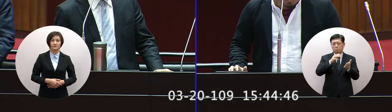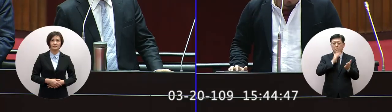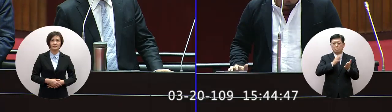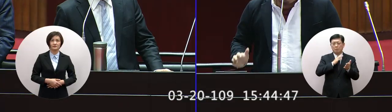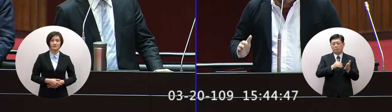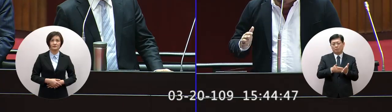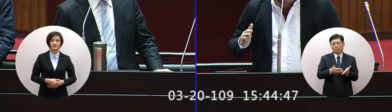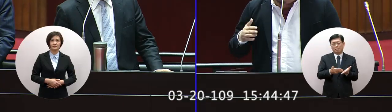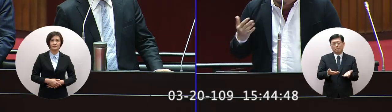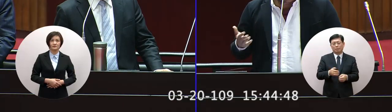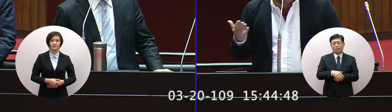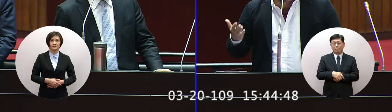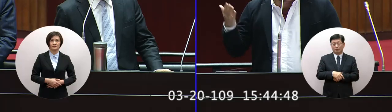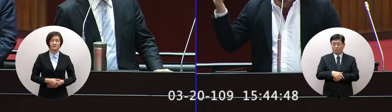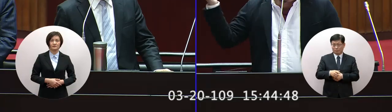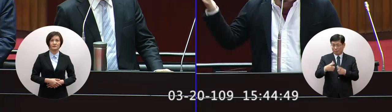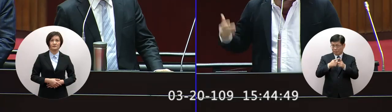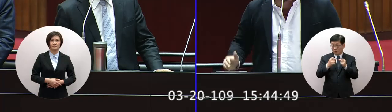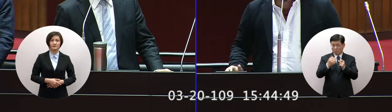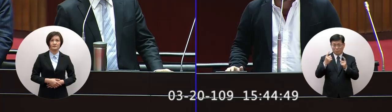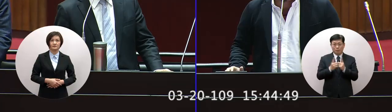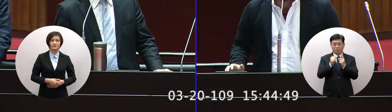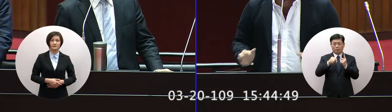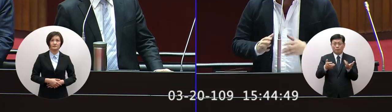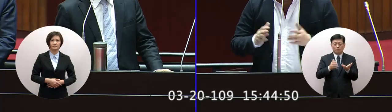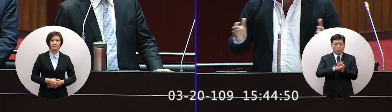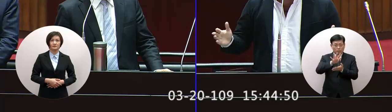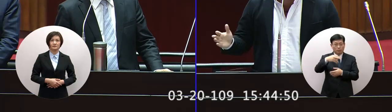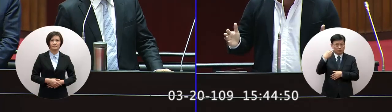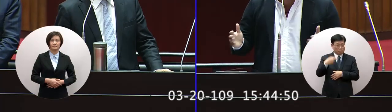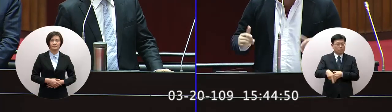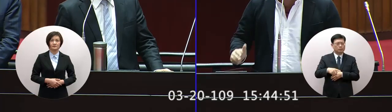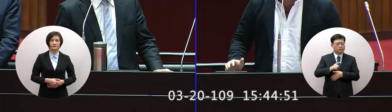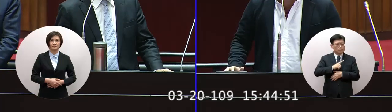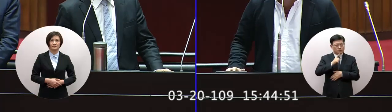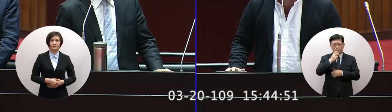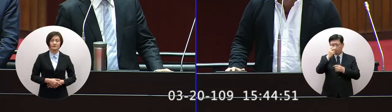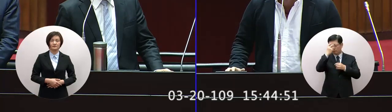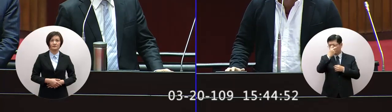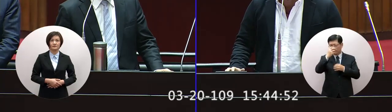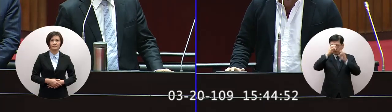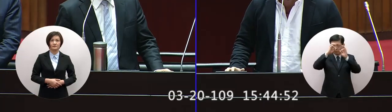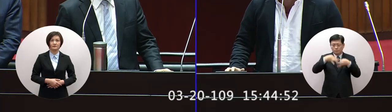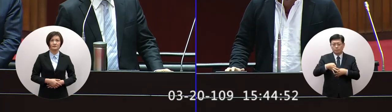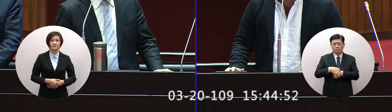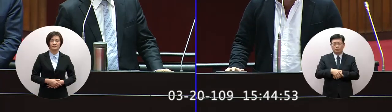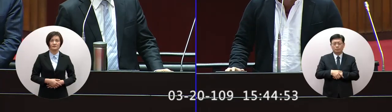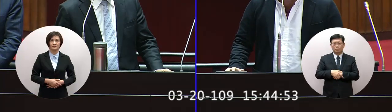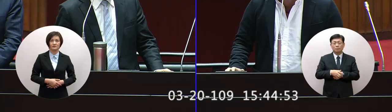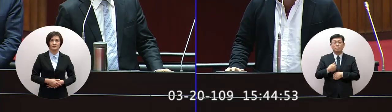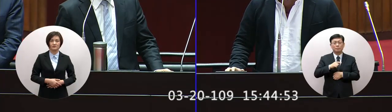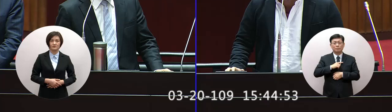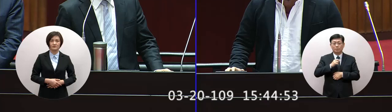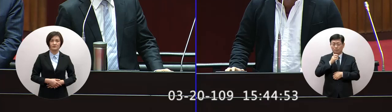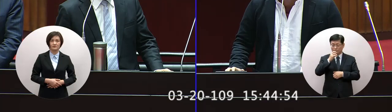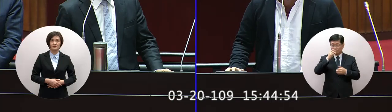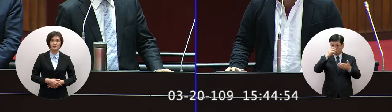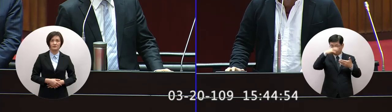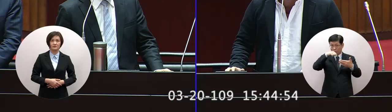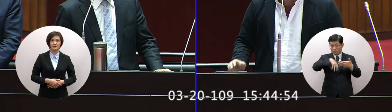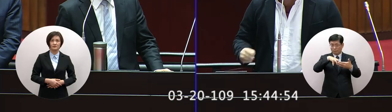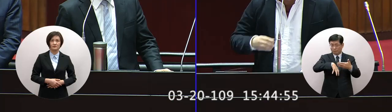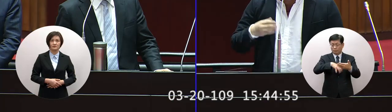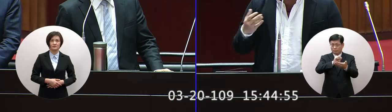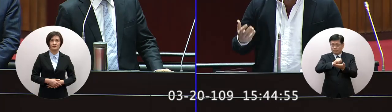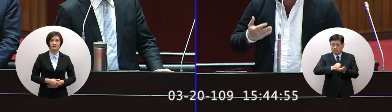那日本当时在这个事件以后，他们大概做了一些一系列的检讨的报告啊，吼。那我们看到这检讨报告里面，